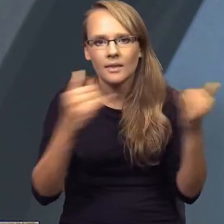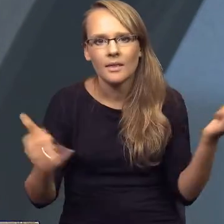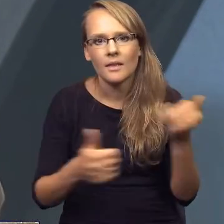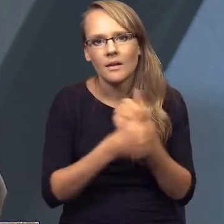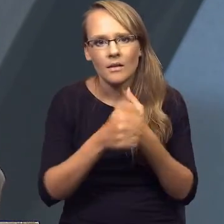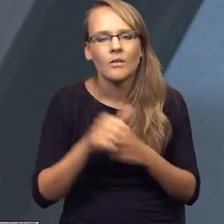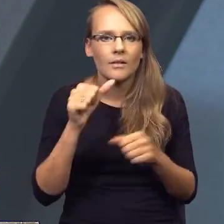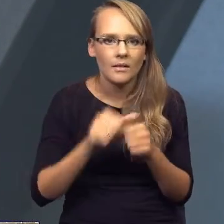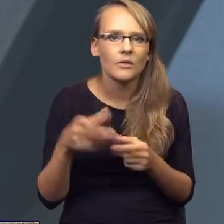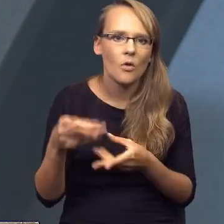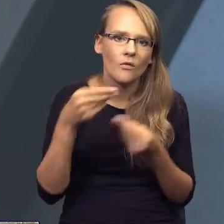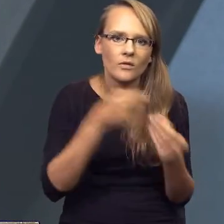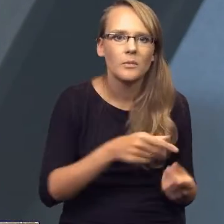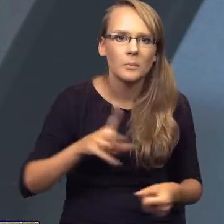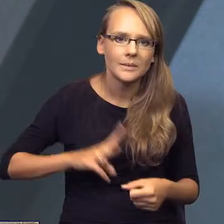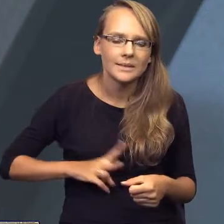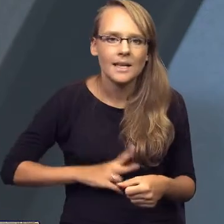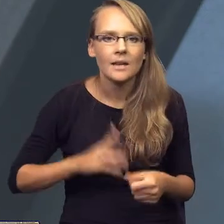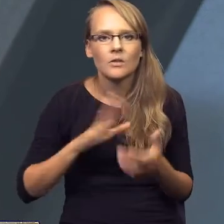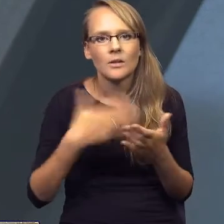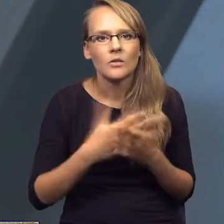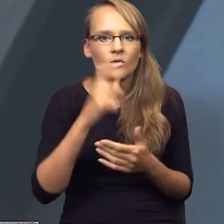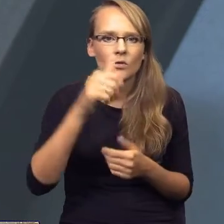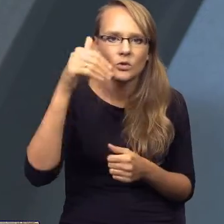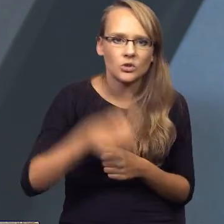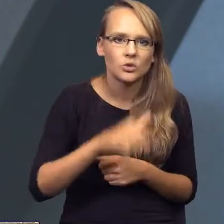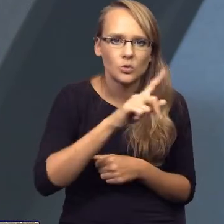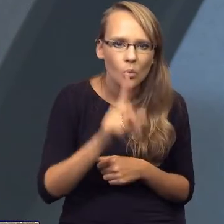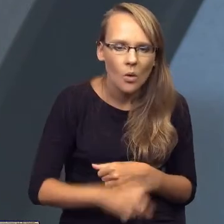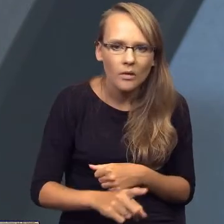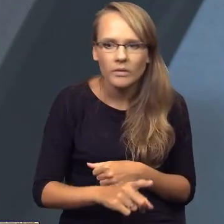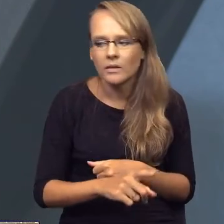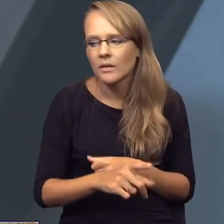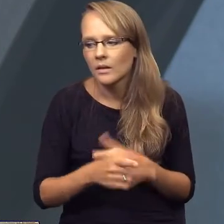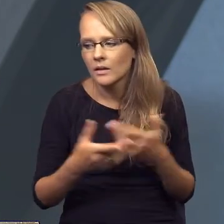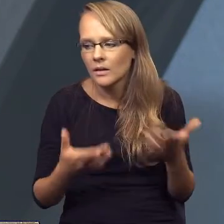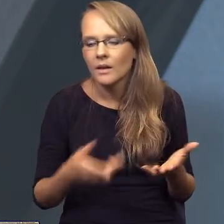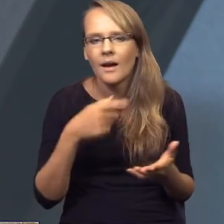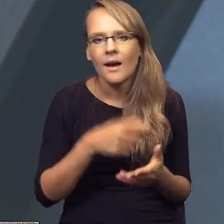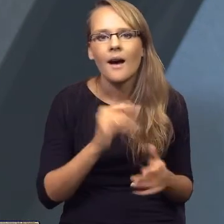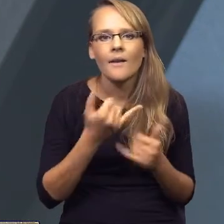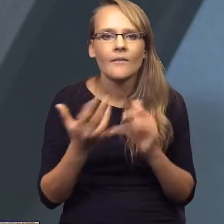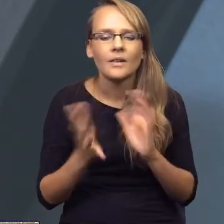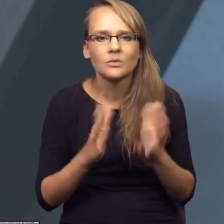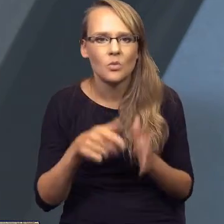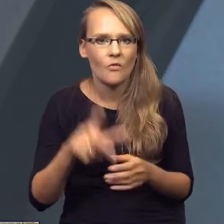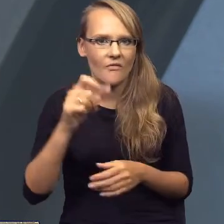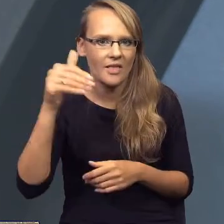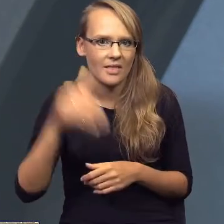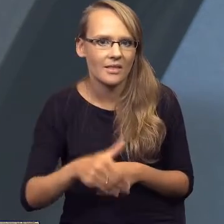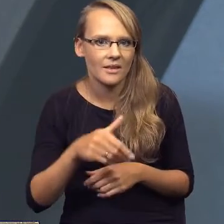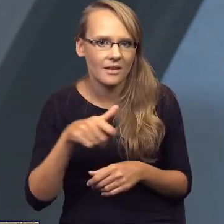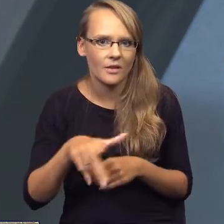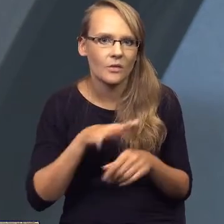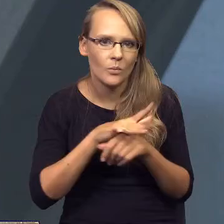przykład jest dofinansowanie z ministerstwa w kwocie tam na przykład 200 tysięcy złotych. No powiedzmy sobie szczerze, w jaki sposób te 200 tysięcy wpłynie się